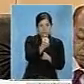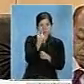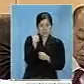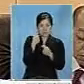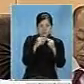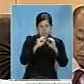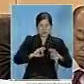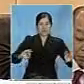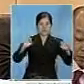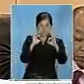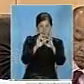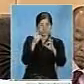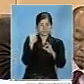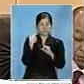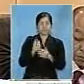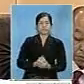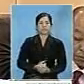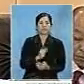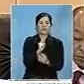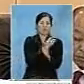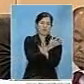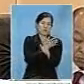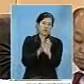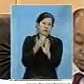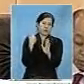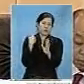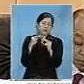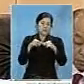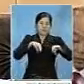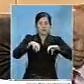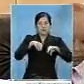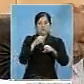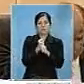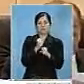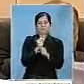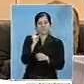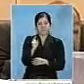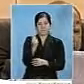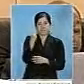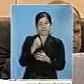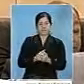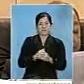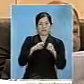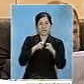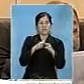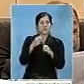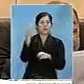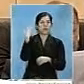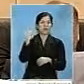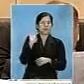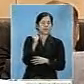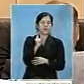ครับแต่ขออนุญาตเรียนว่าก่อนที่จะเริ่มเดินเรื่องใหม่เรื่องเก่าที่เคยเป็นประเด็